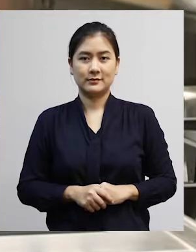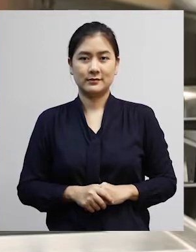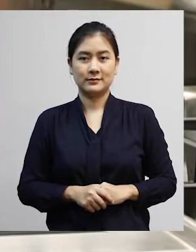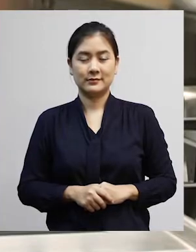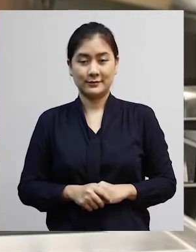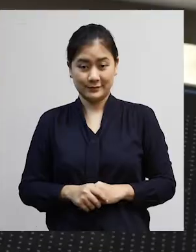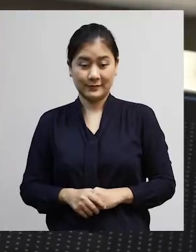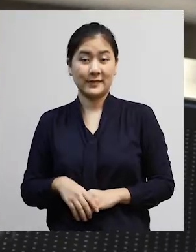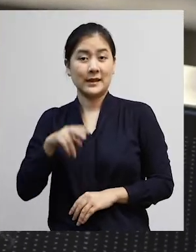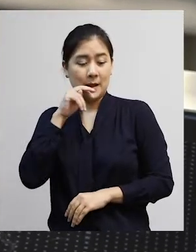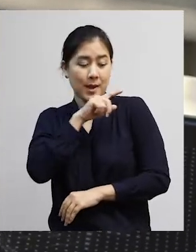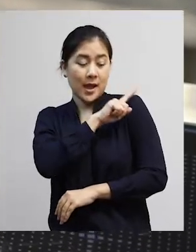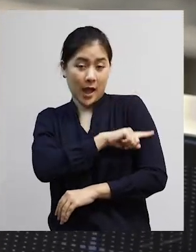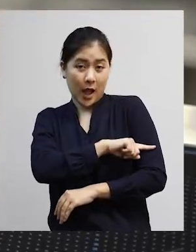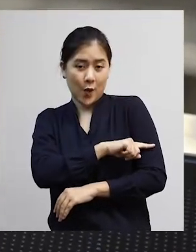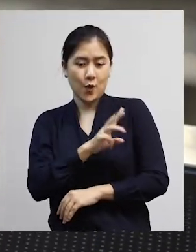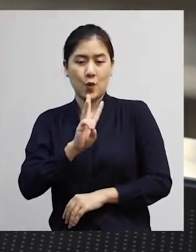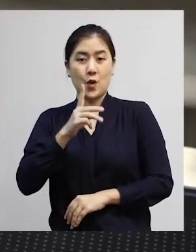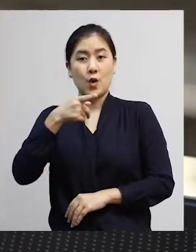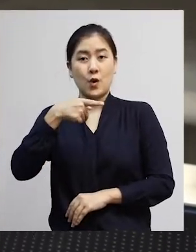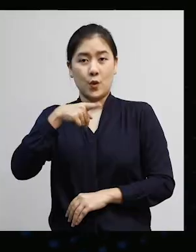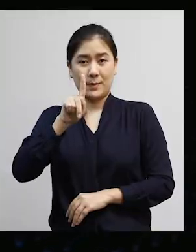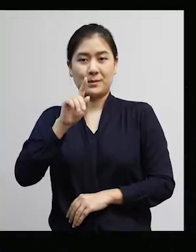วิปปิ้งครีมค่ะ